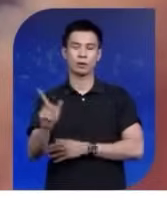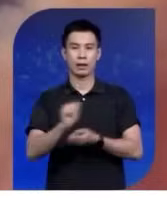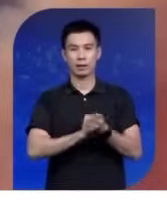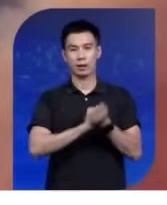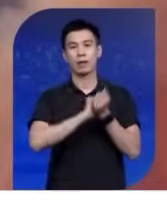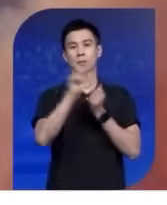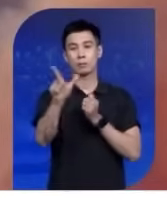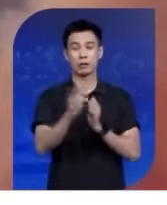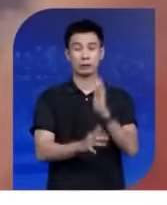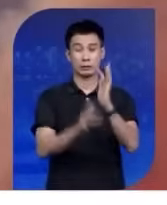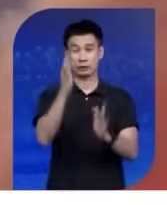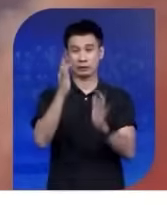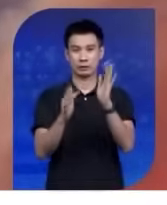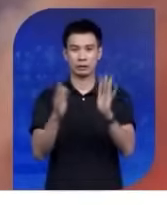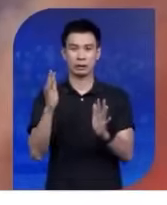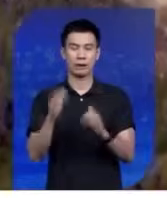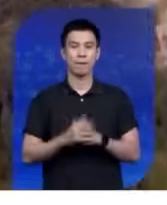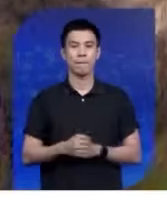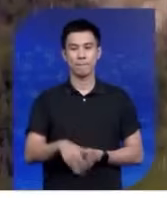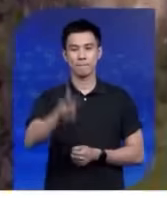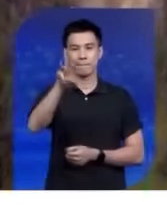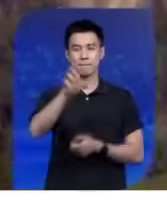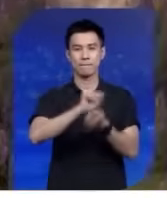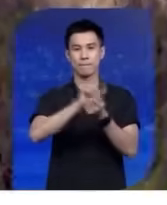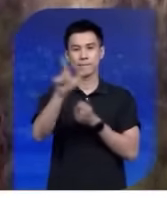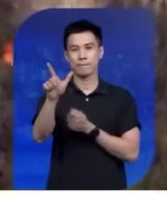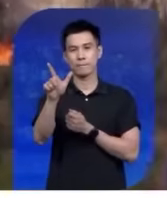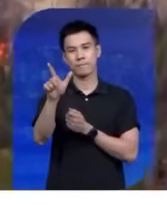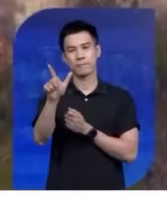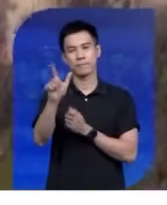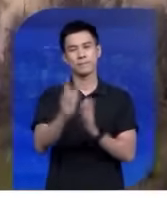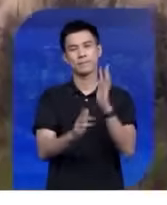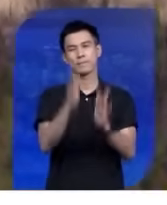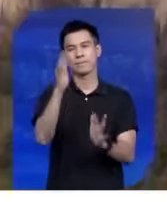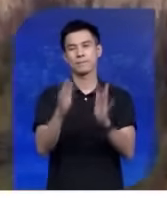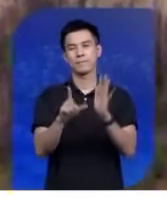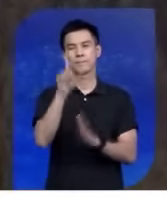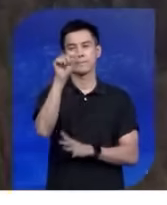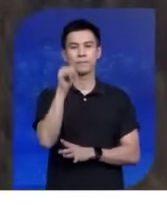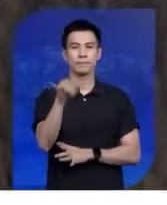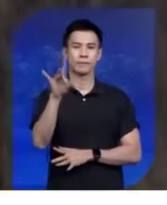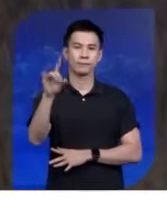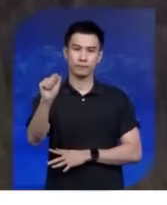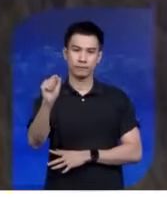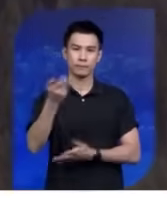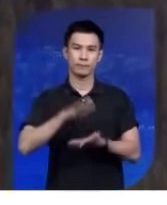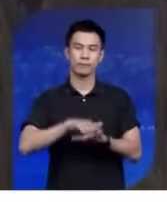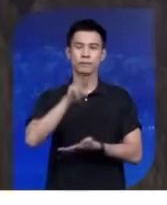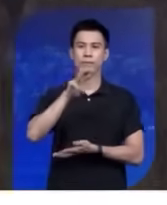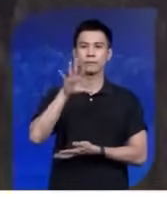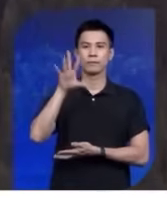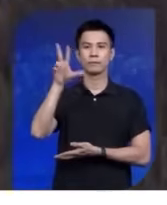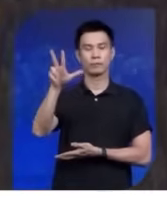trong một thế kỷ tính đến ngày 30 tháng 7 đám cháy đã phá hủy hàng chục nghìn hecta rừng cùng 358 ngôi